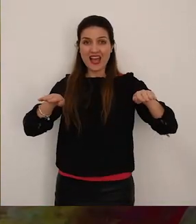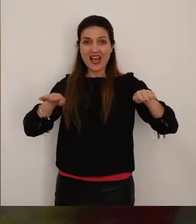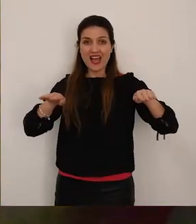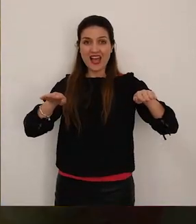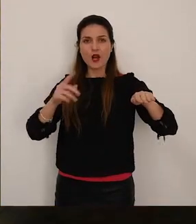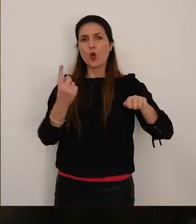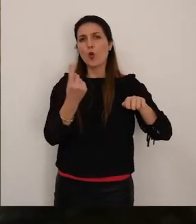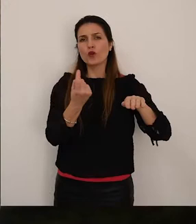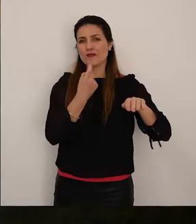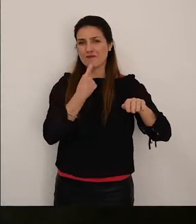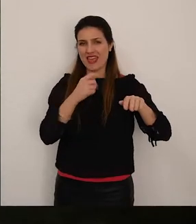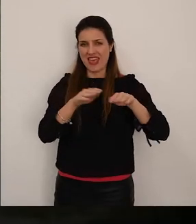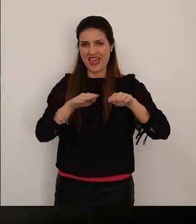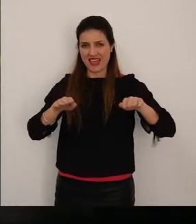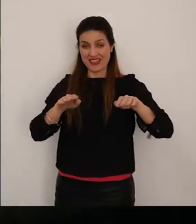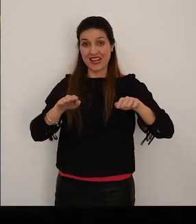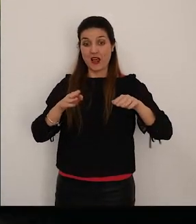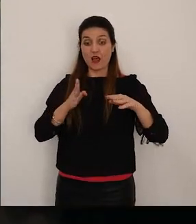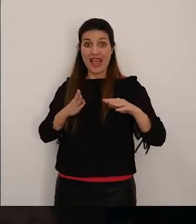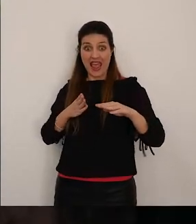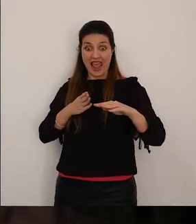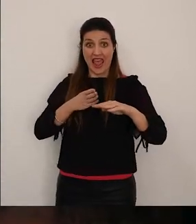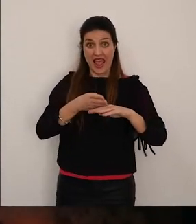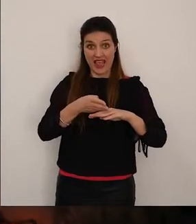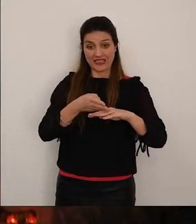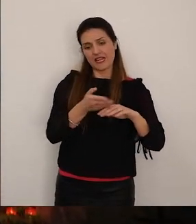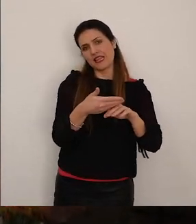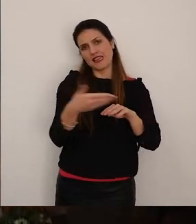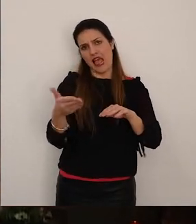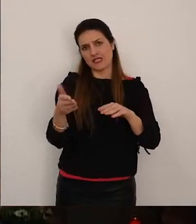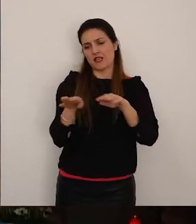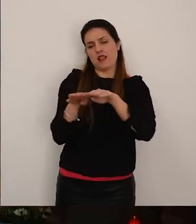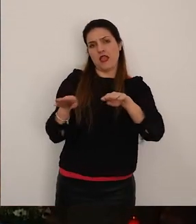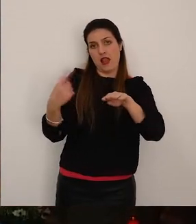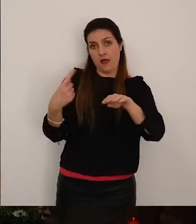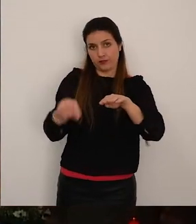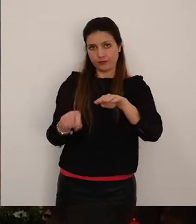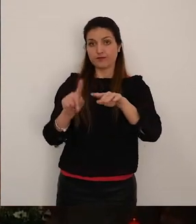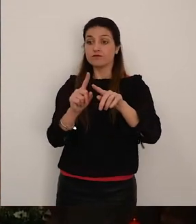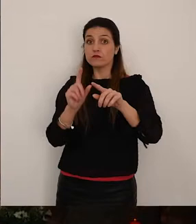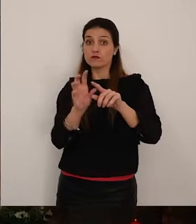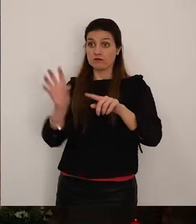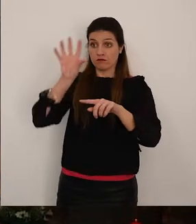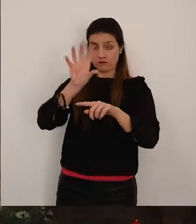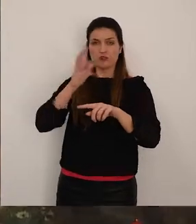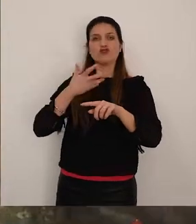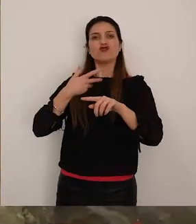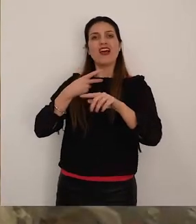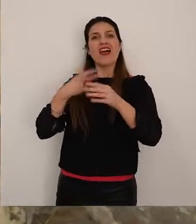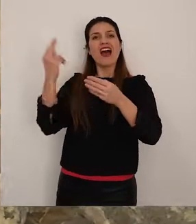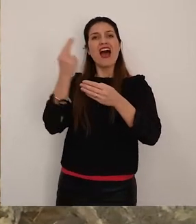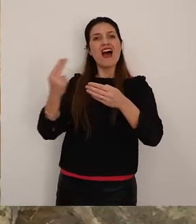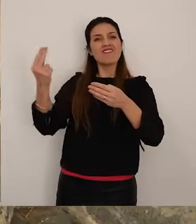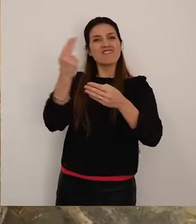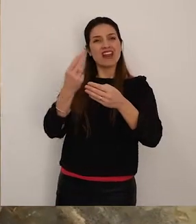È presente un altare ricavato da un unico blocco e posto sulla parete destra rispetto all'ingresso. Esso è sormontato dai